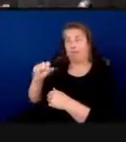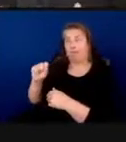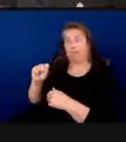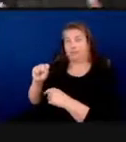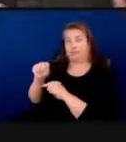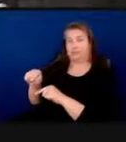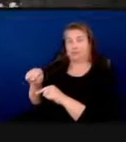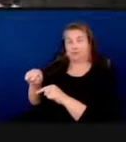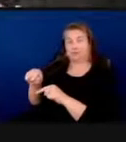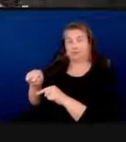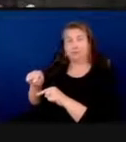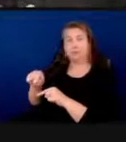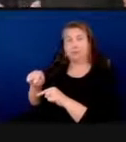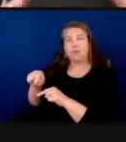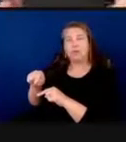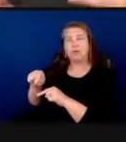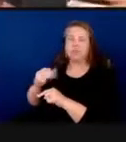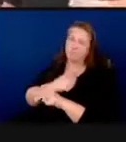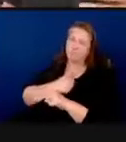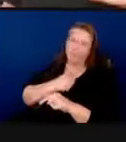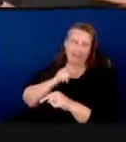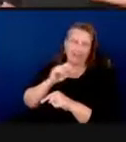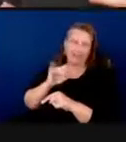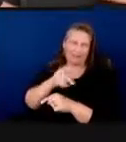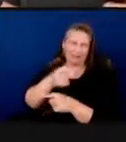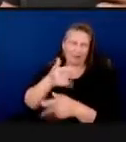kwa wanafunzi na walimu katika